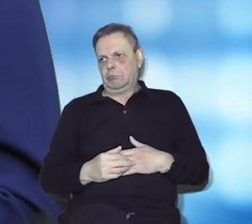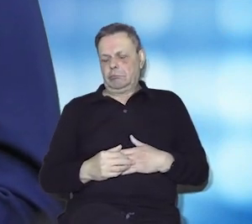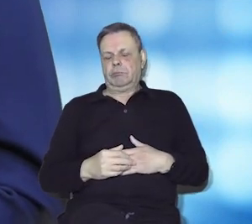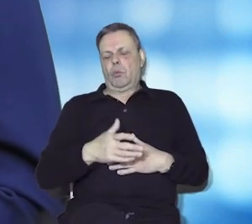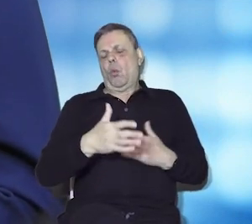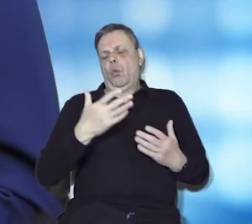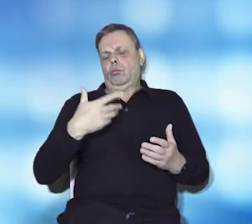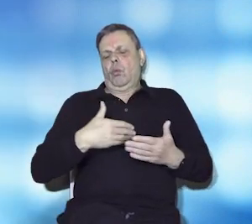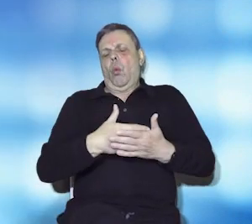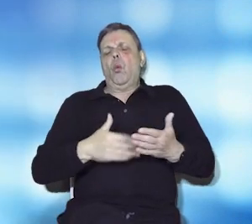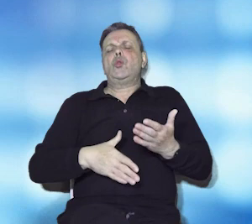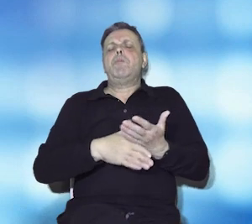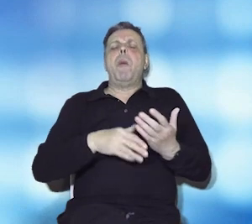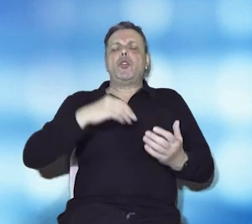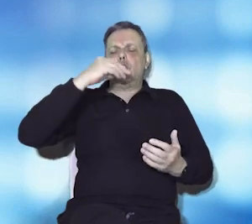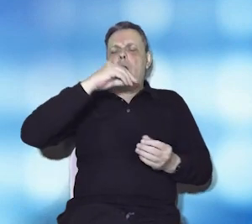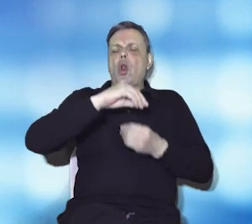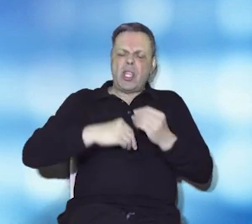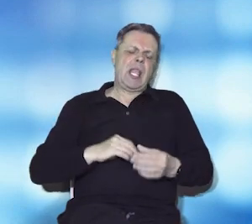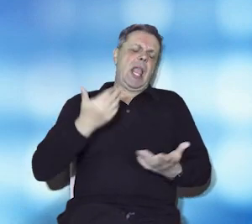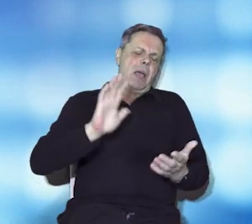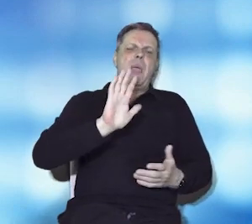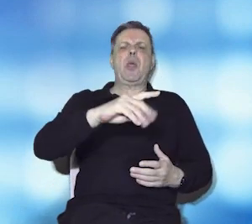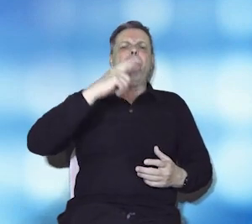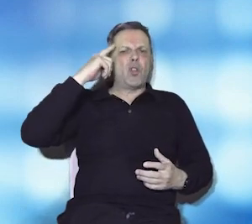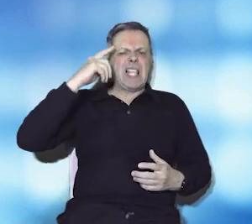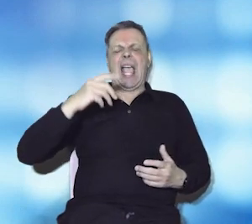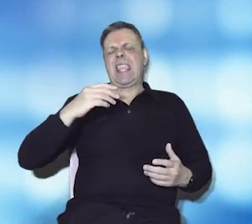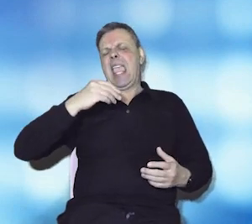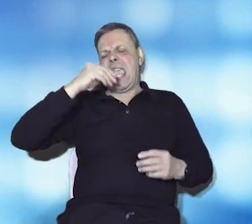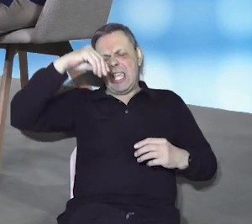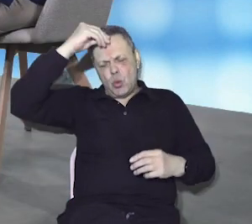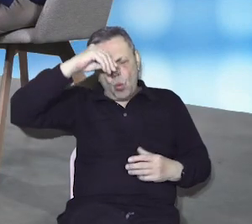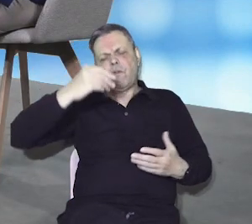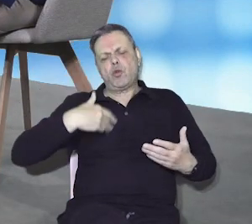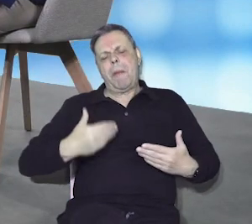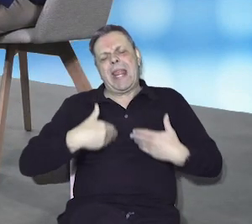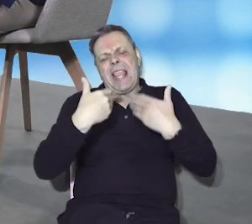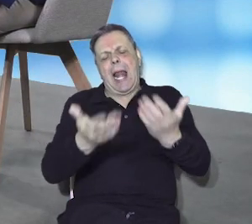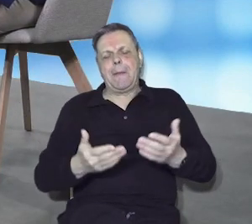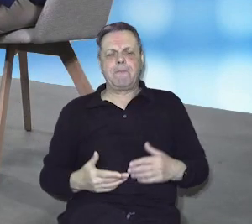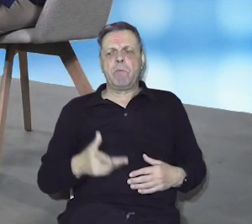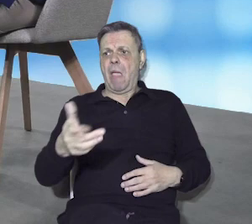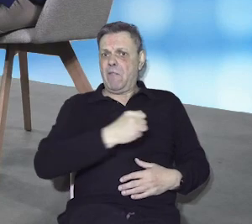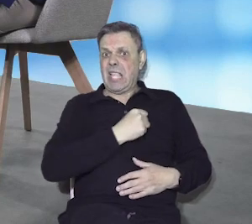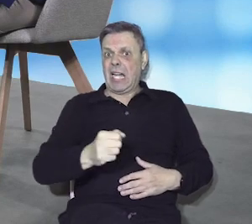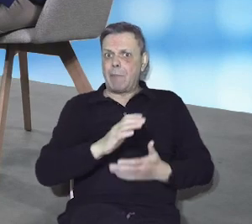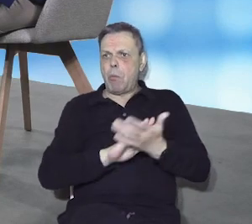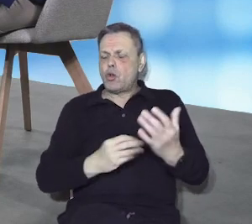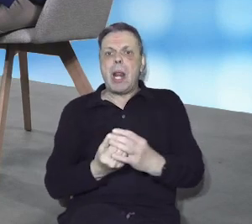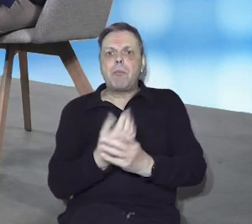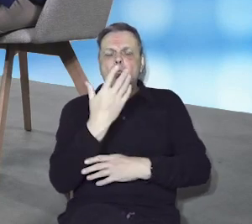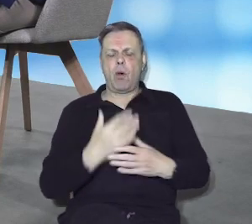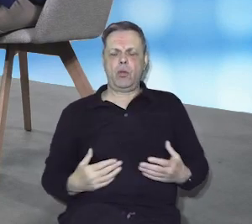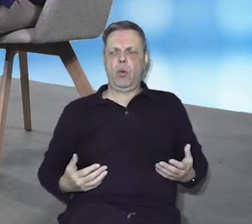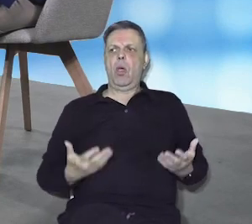znanje. Da, njihovo znanje i iskustvo na neki način su mi oblikovali smjer u kojem sam krenuo. Dobro. Hrabro ste krenuli u proizvodnju koja